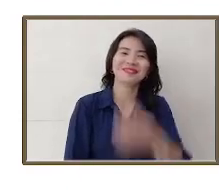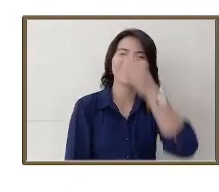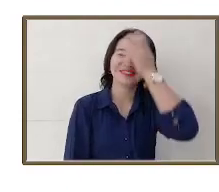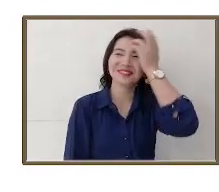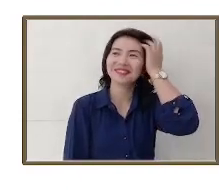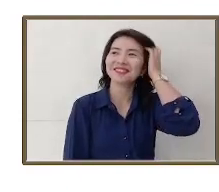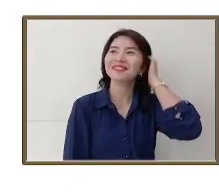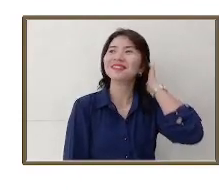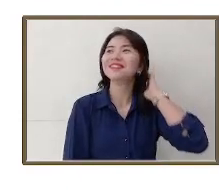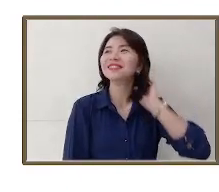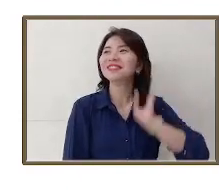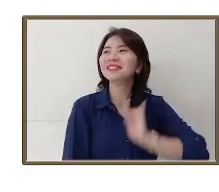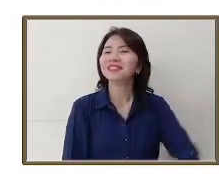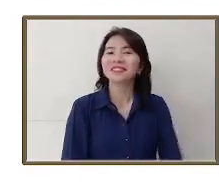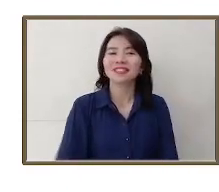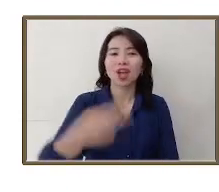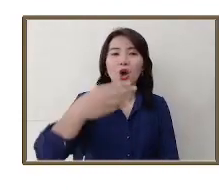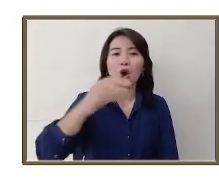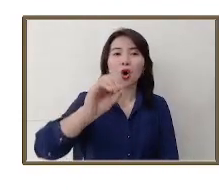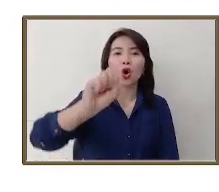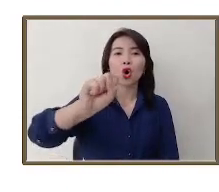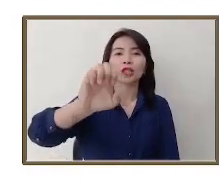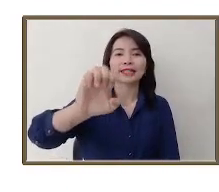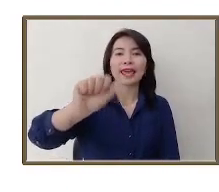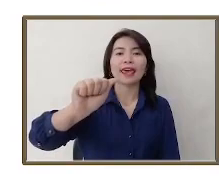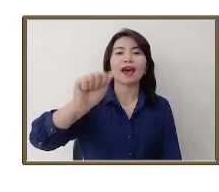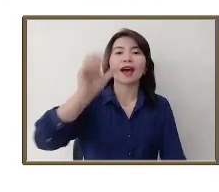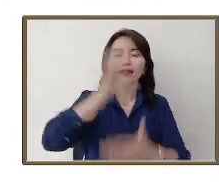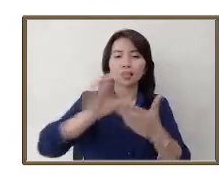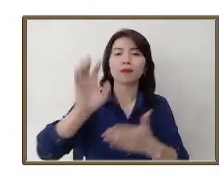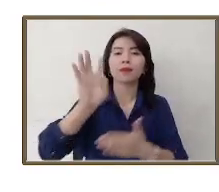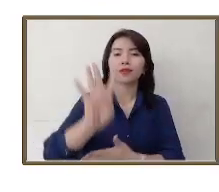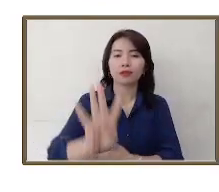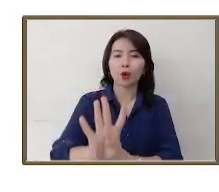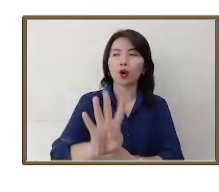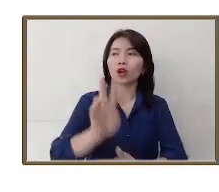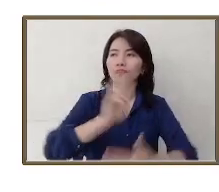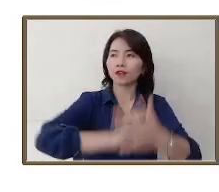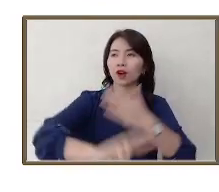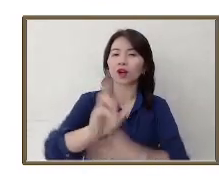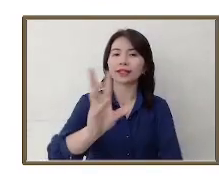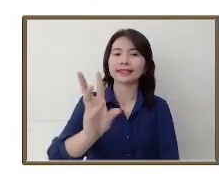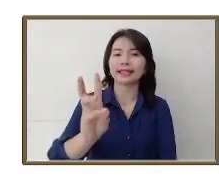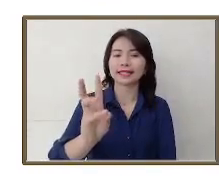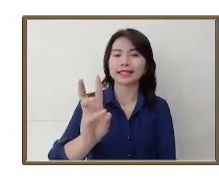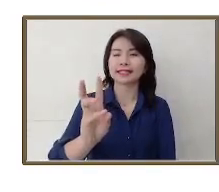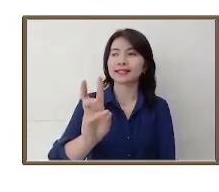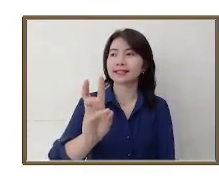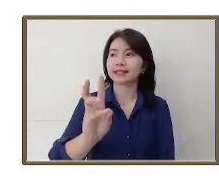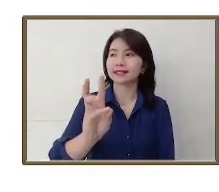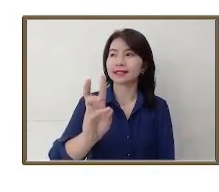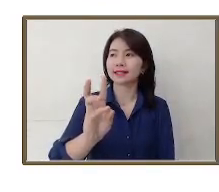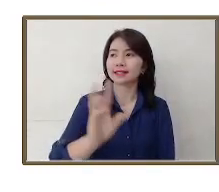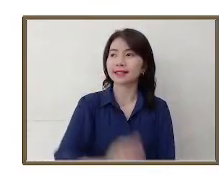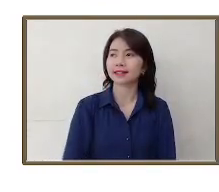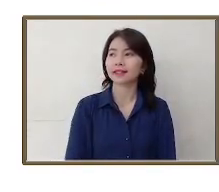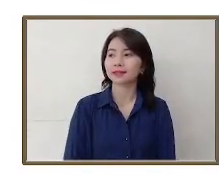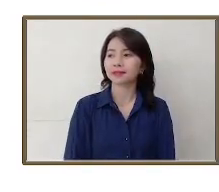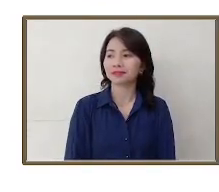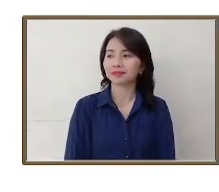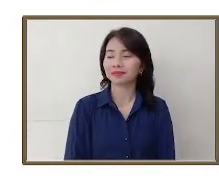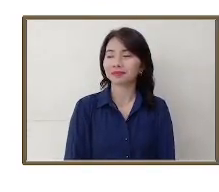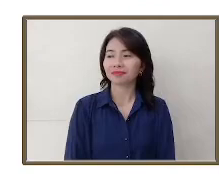yeah. Maingay yung mga pages eh. Ang kukunat pa minsan eh. Magkakadikit pa eh. Lalo na pag bago yung Bible. Talaga